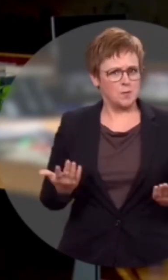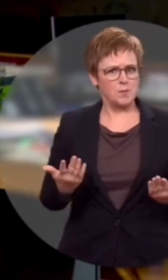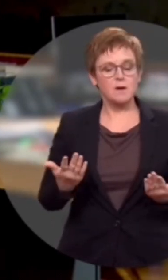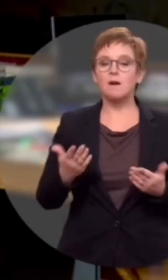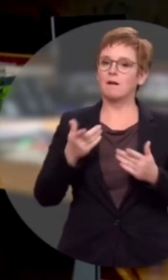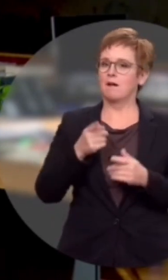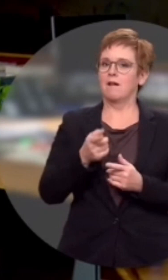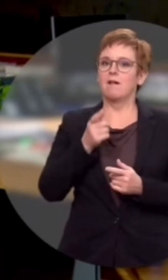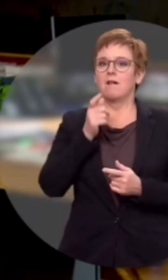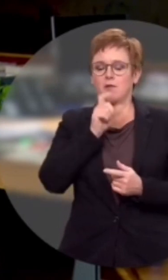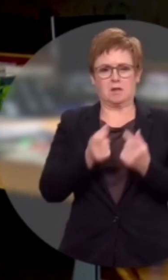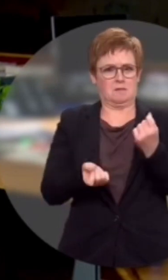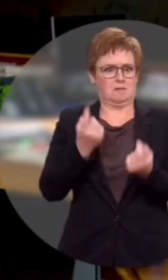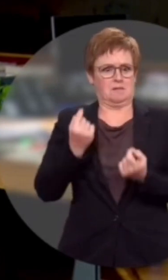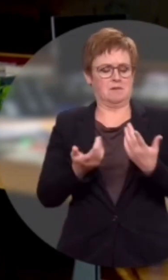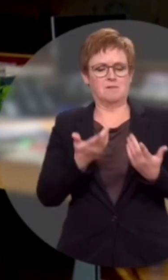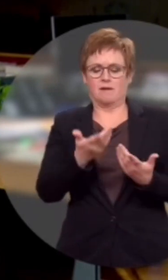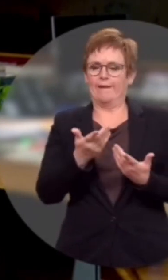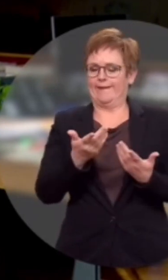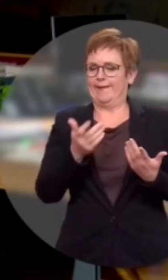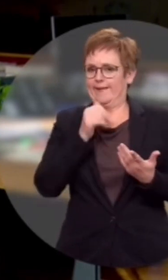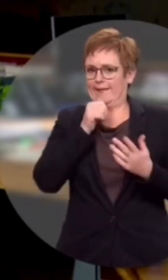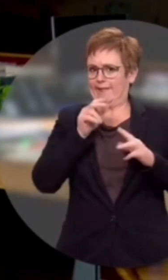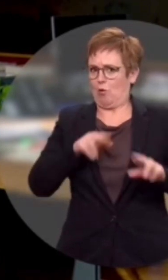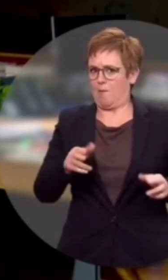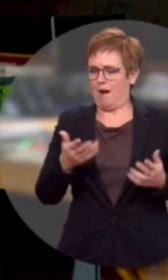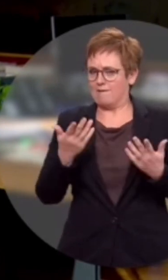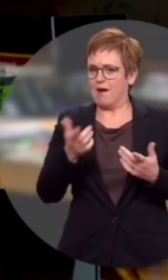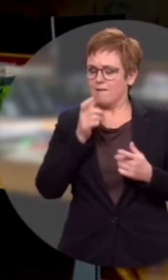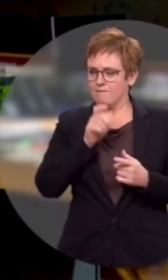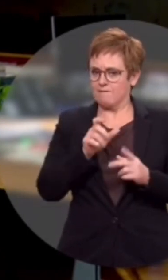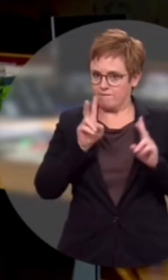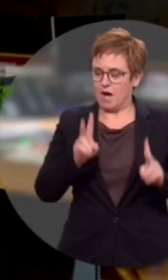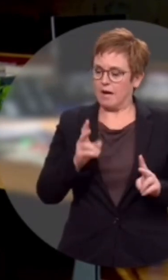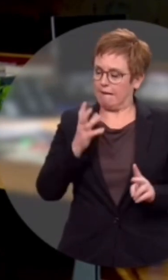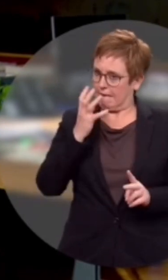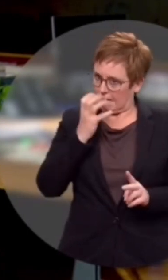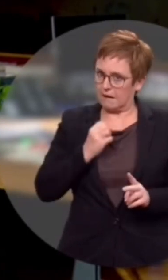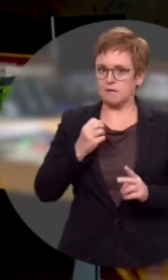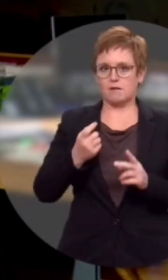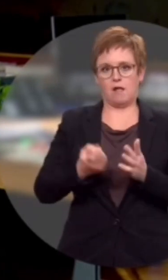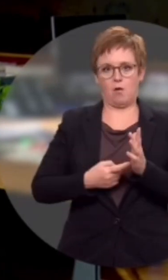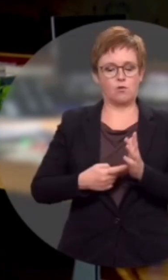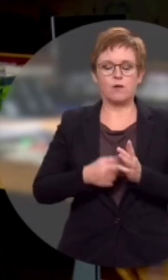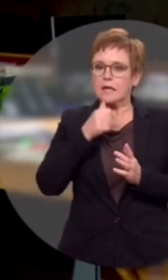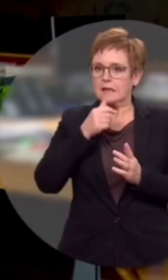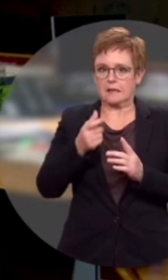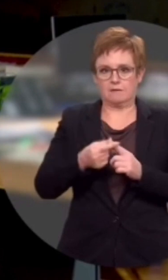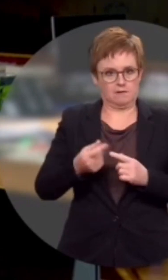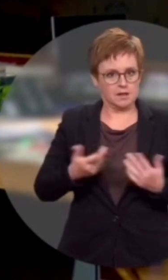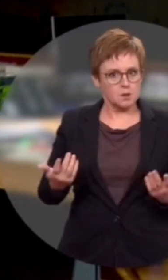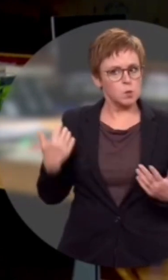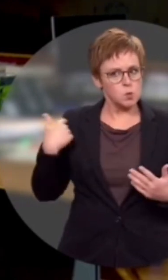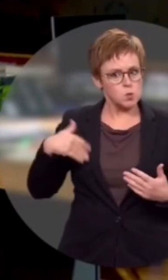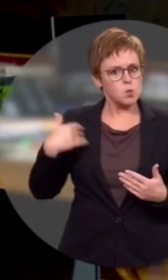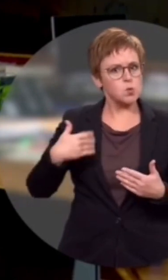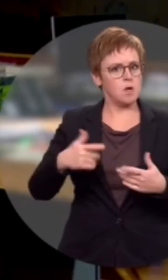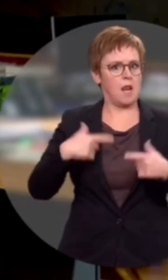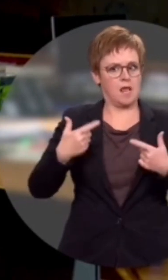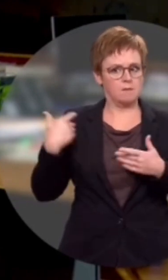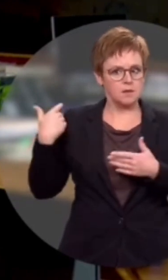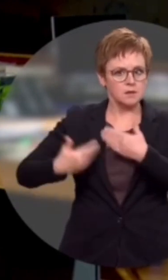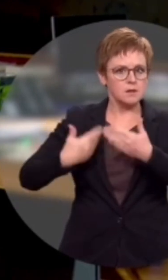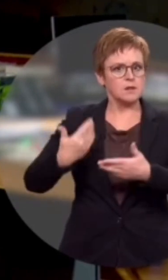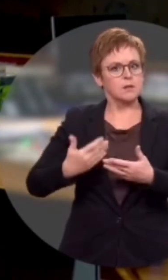dieser Ausdruck ist eigentlich zu milde, denn es handelt sich um ernste Herausforderungen, denen wir uns zu stellen haben und